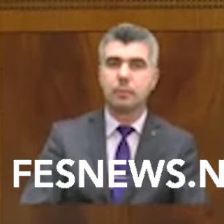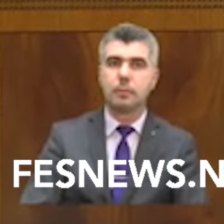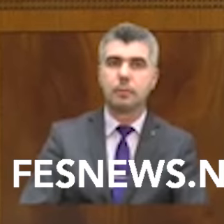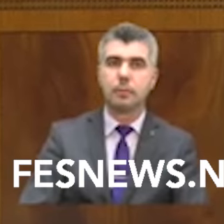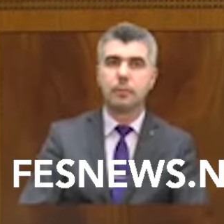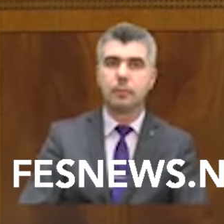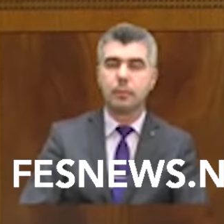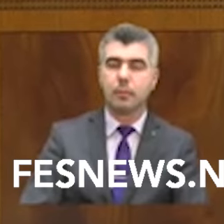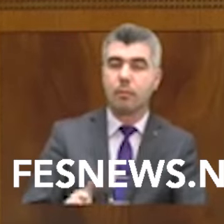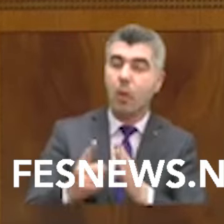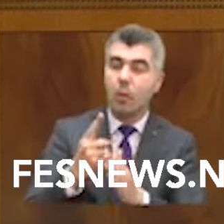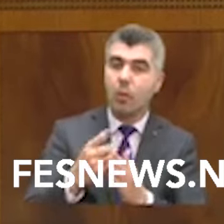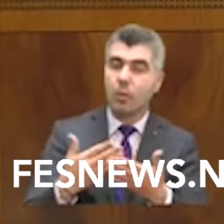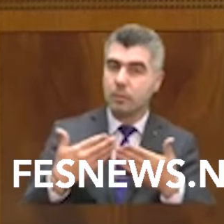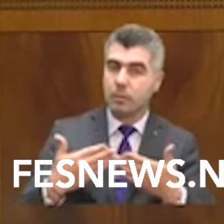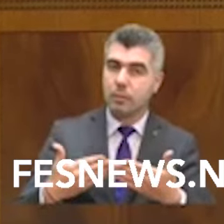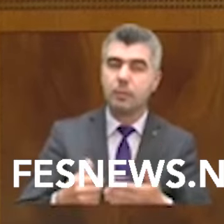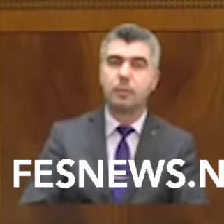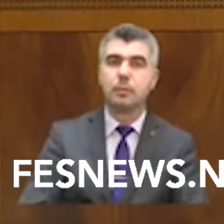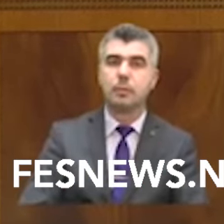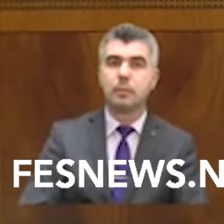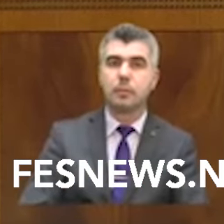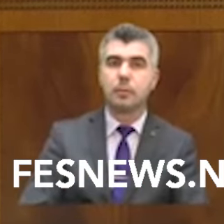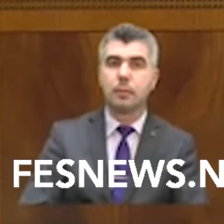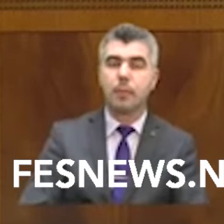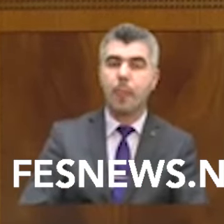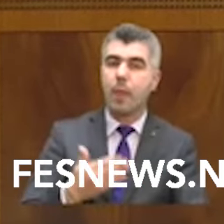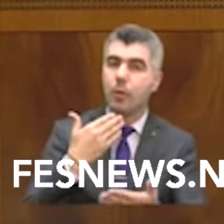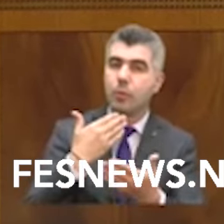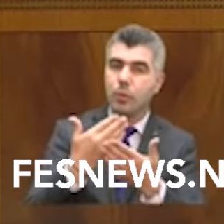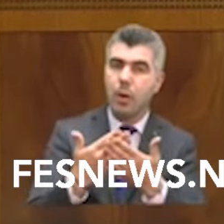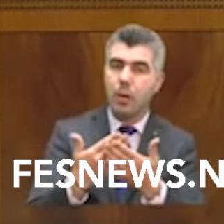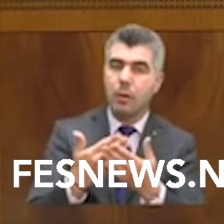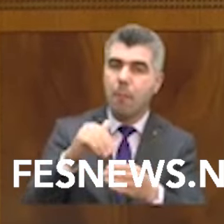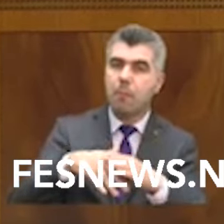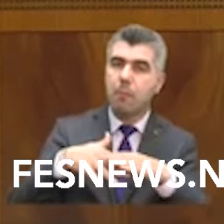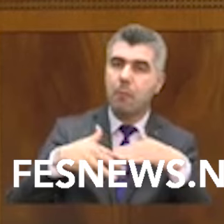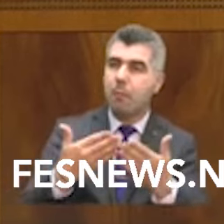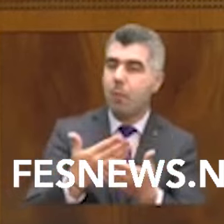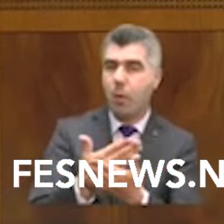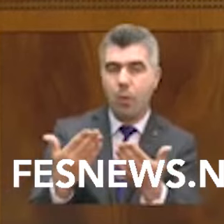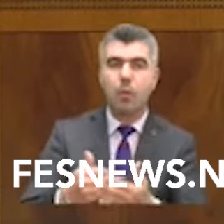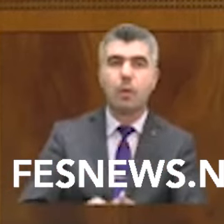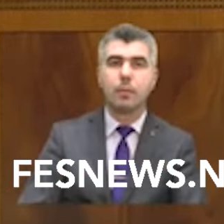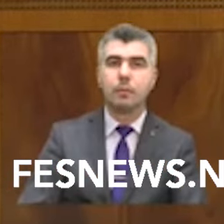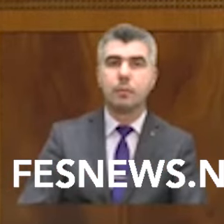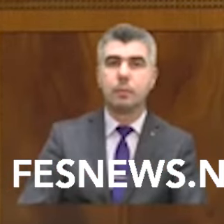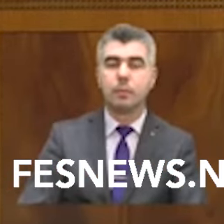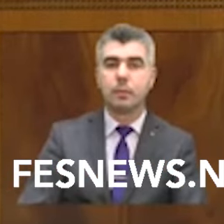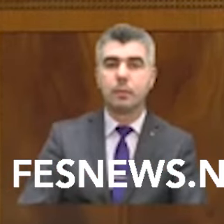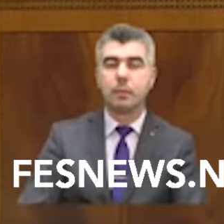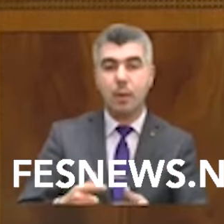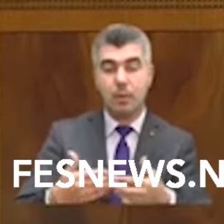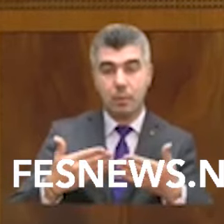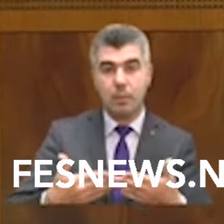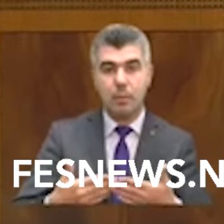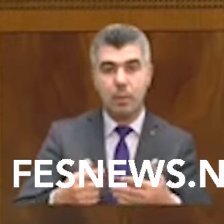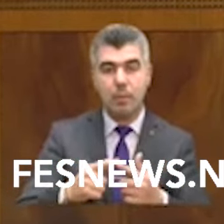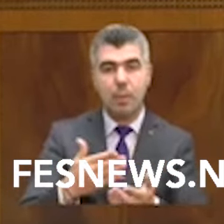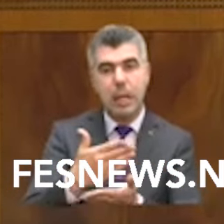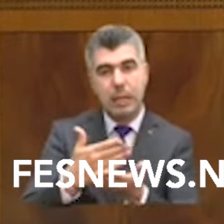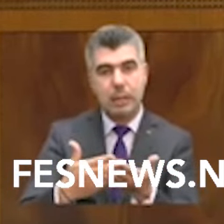على أيين اولا اغتنموا يعني الفرصة للشكر لجميع البرلمانيين، لأنه هذه كانت نصف المرحلة